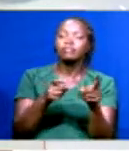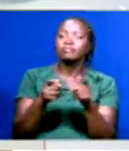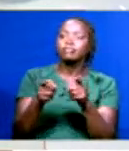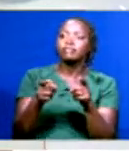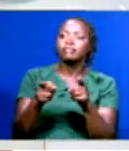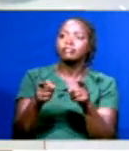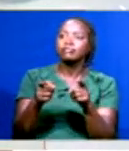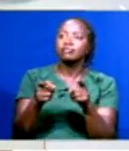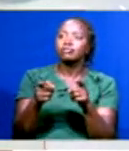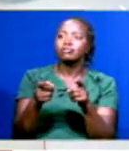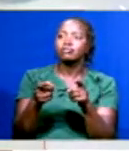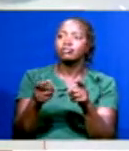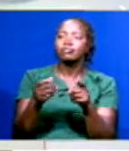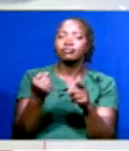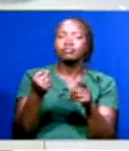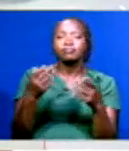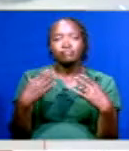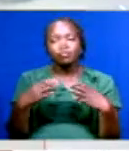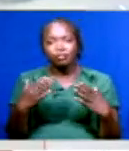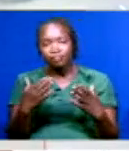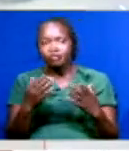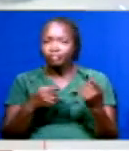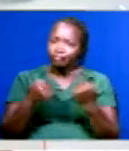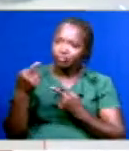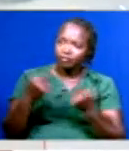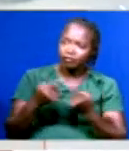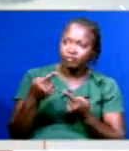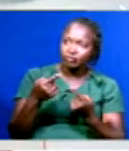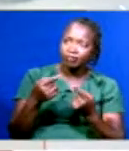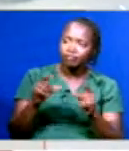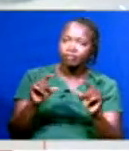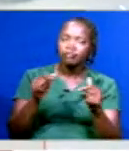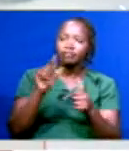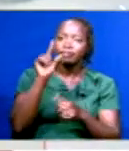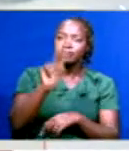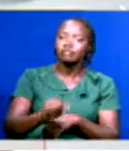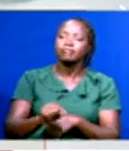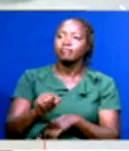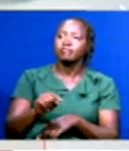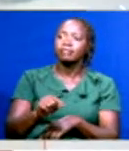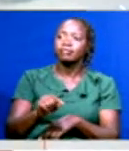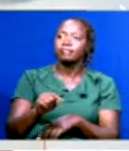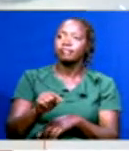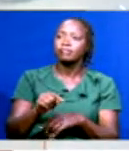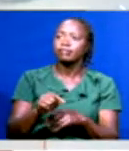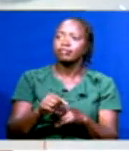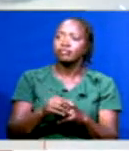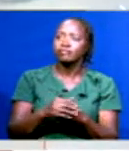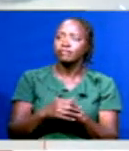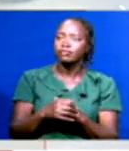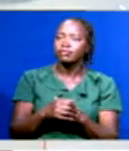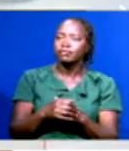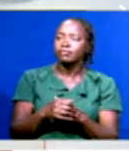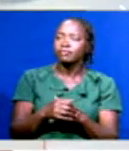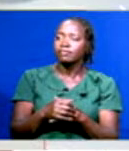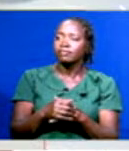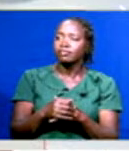Tumesema tulete watu tano ine washindane, bei ya mtungi ya gas itremuke na gas itremuke.